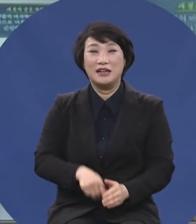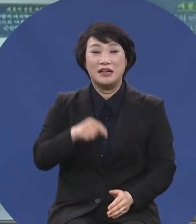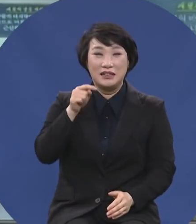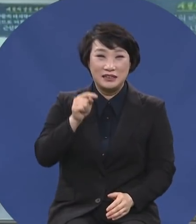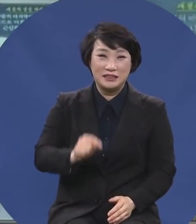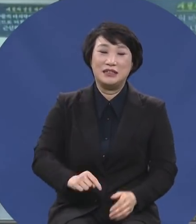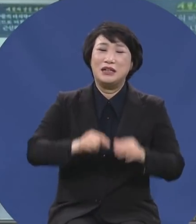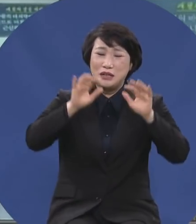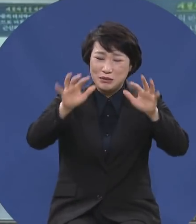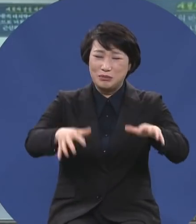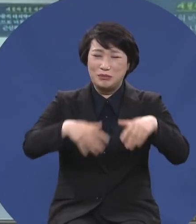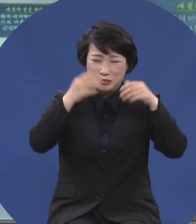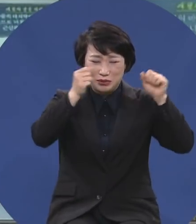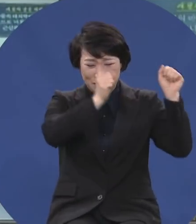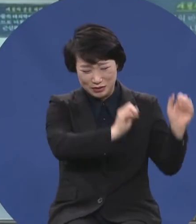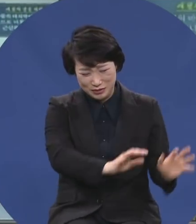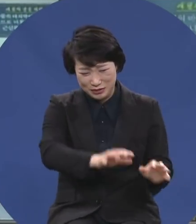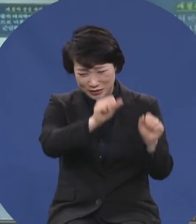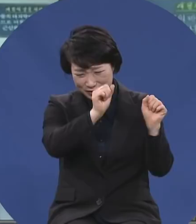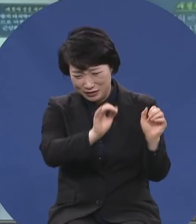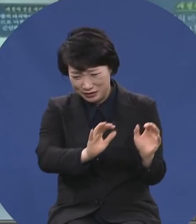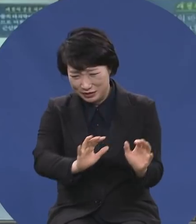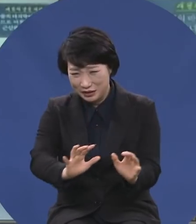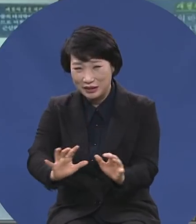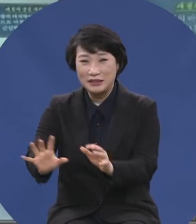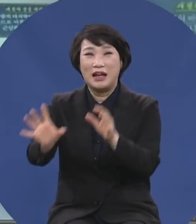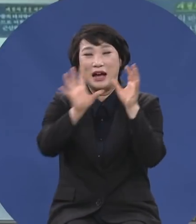때 이